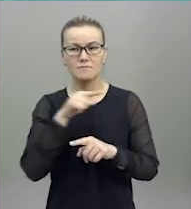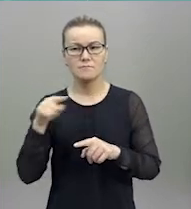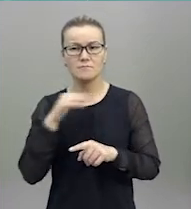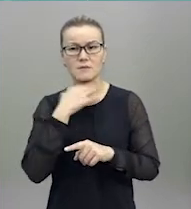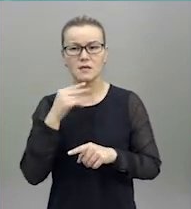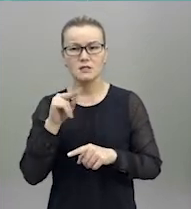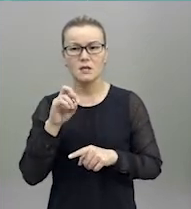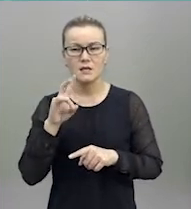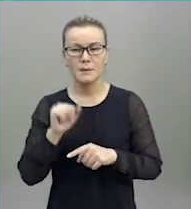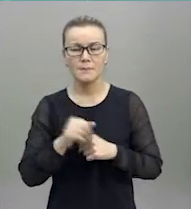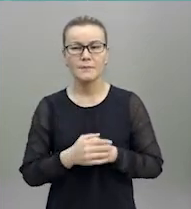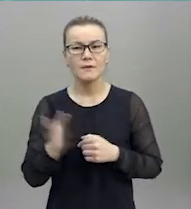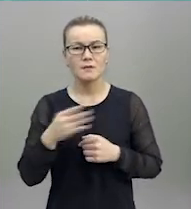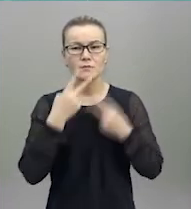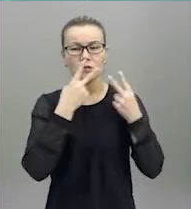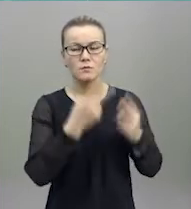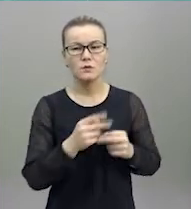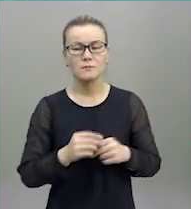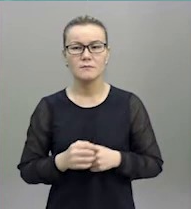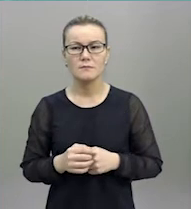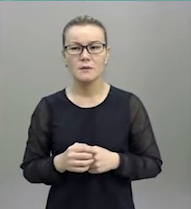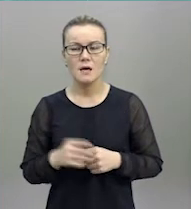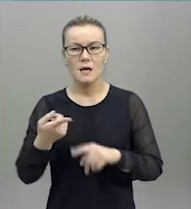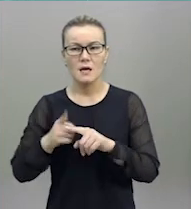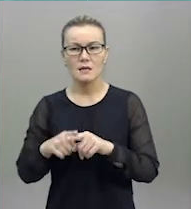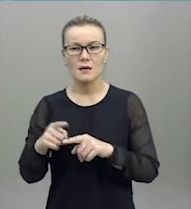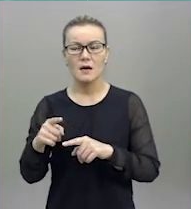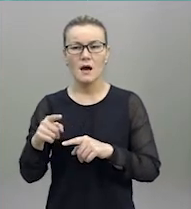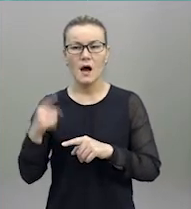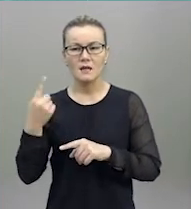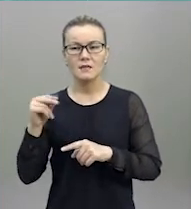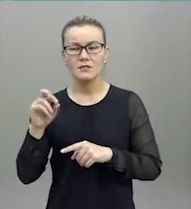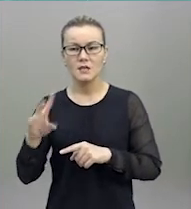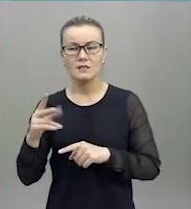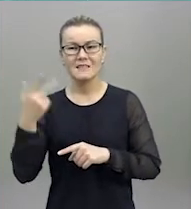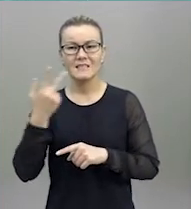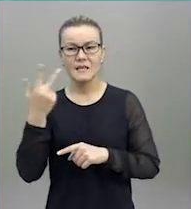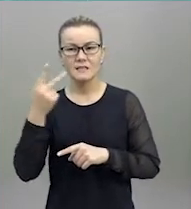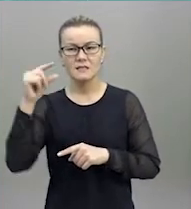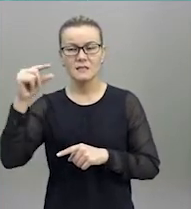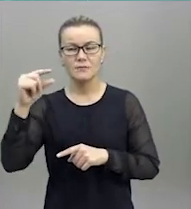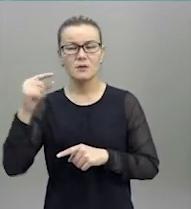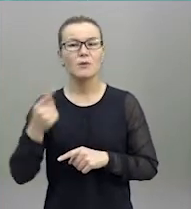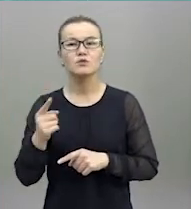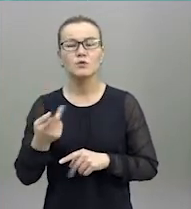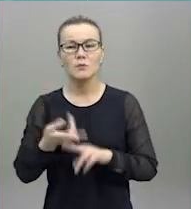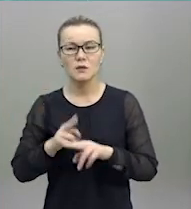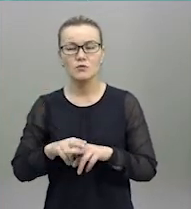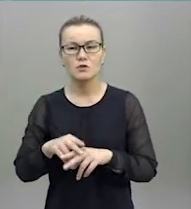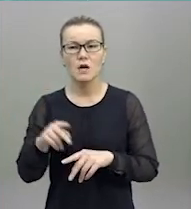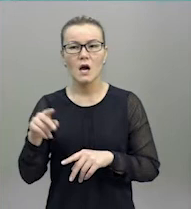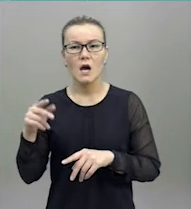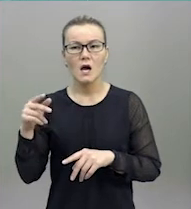давайте посмотрим это одна член третьей степени 3 а в кубе почему потому что